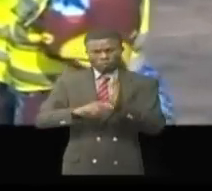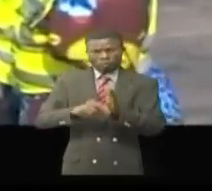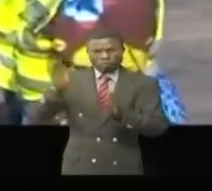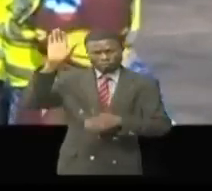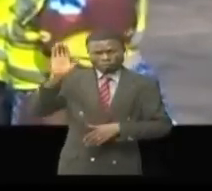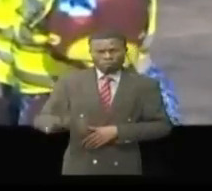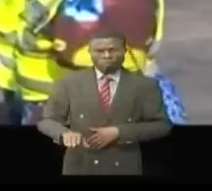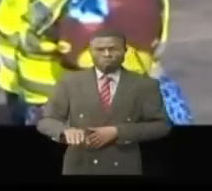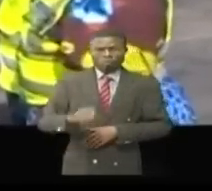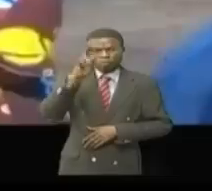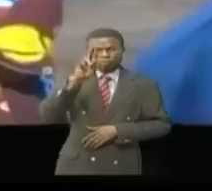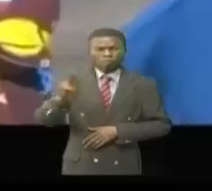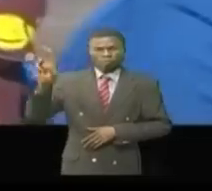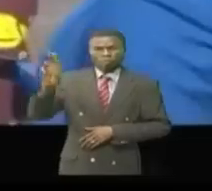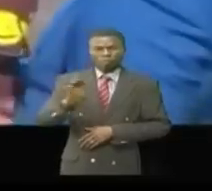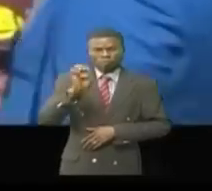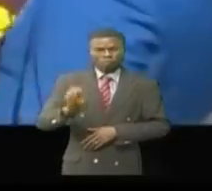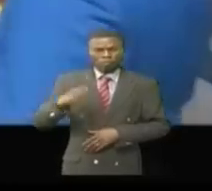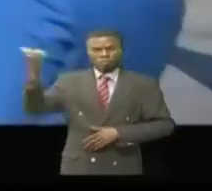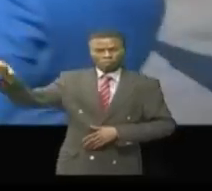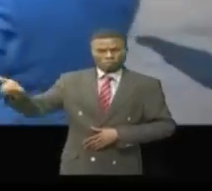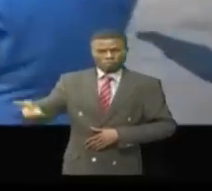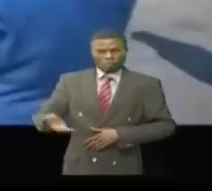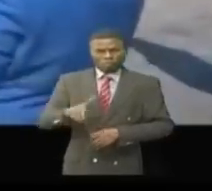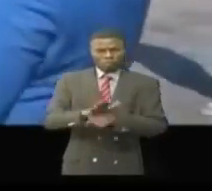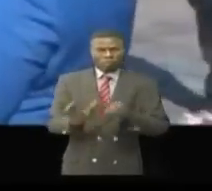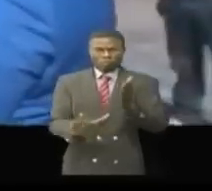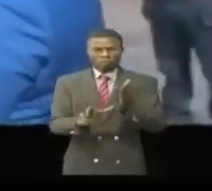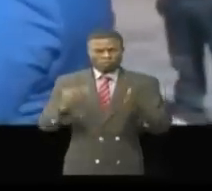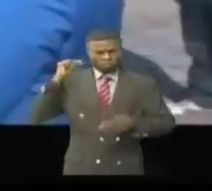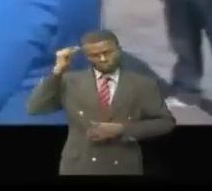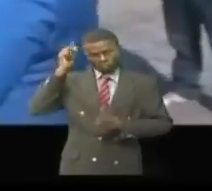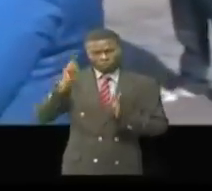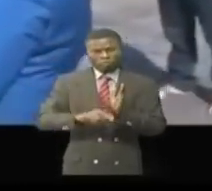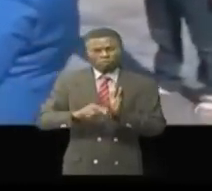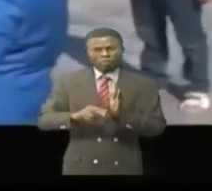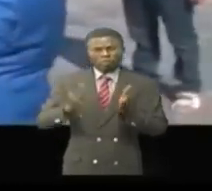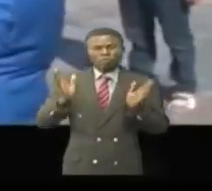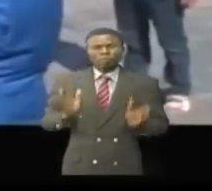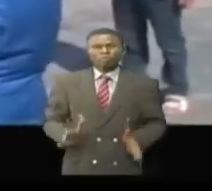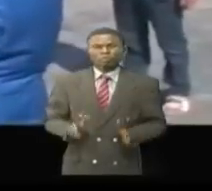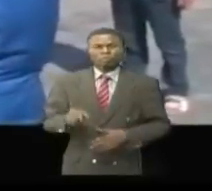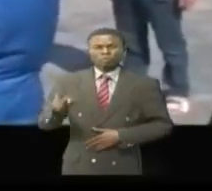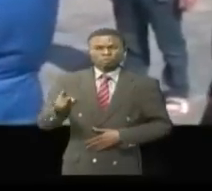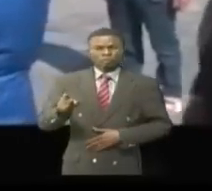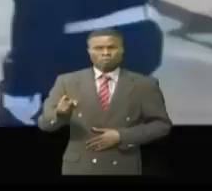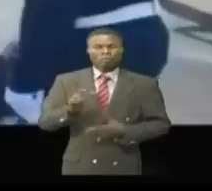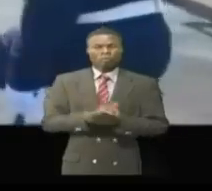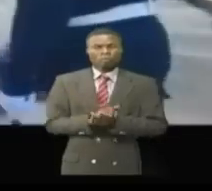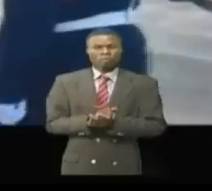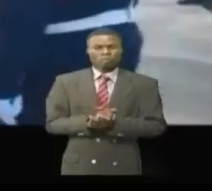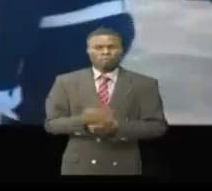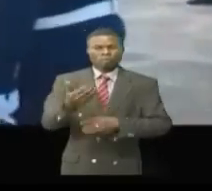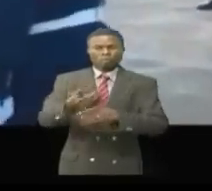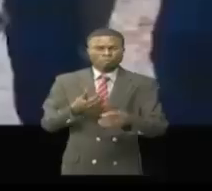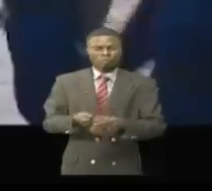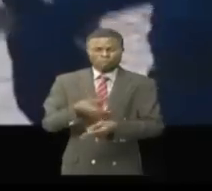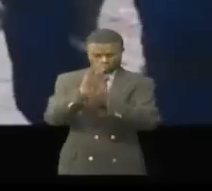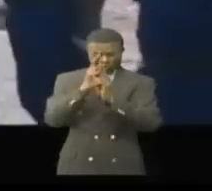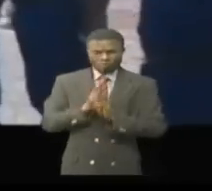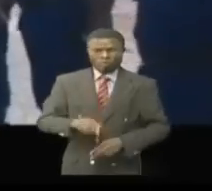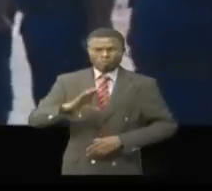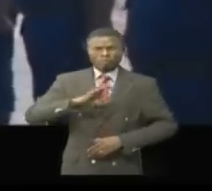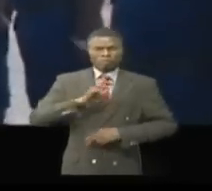Jean-Robert Bombitinzanza, est accueilli par le vice-gouverneur du Haut-Uélé, Christian Pitanga Mangandro, avant les honneurs de la